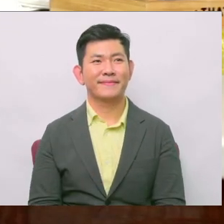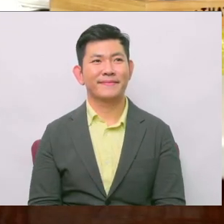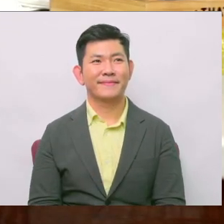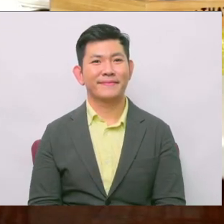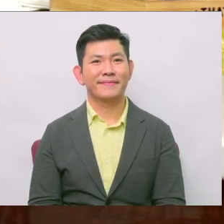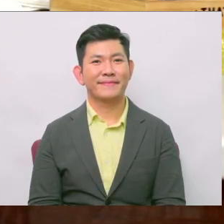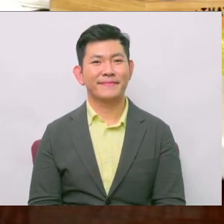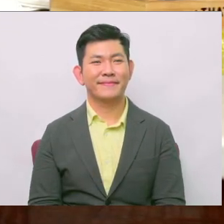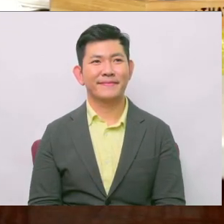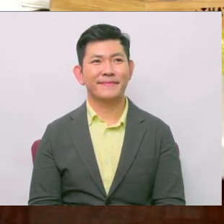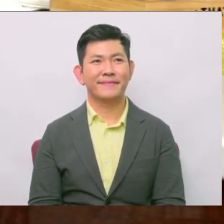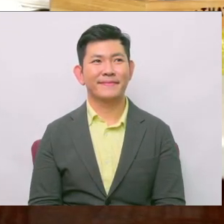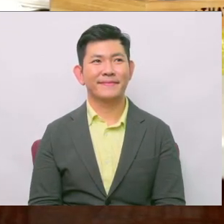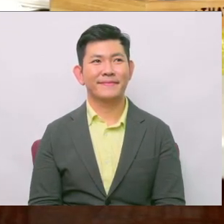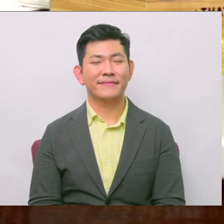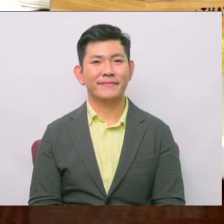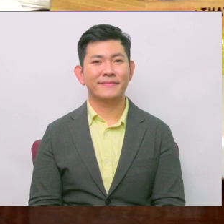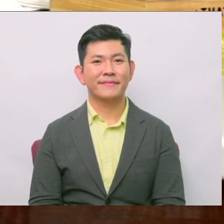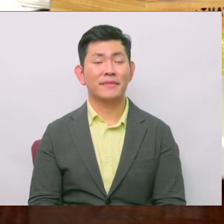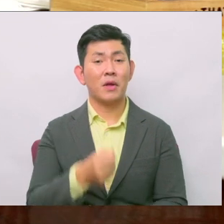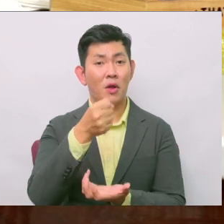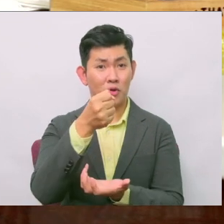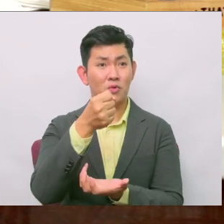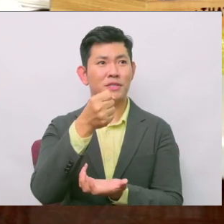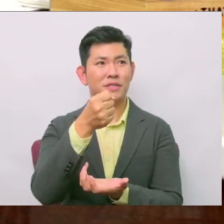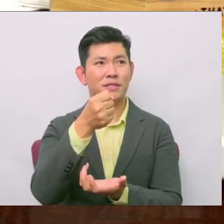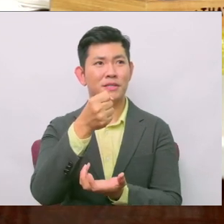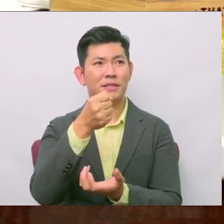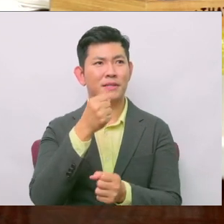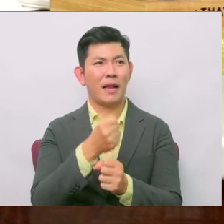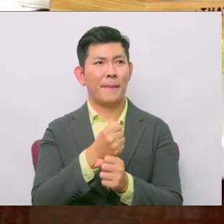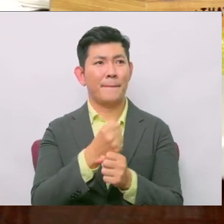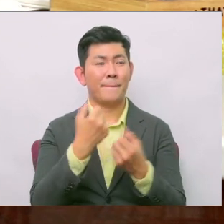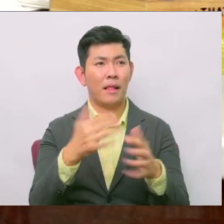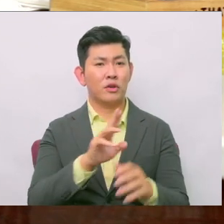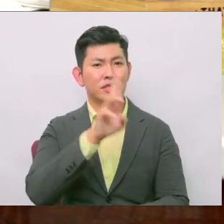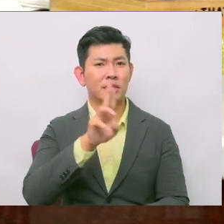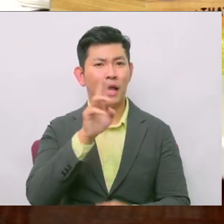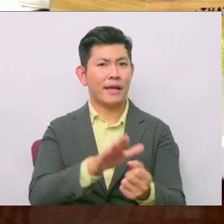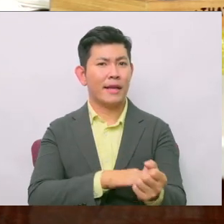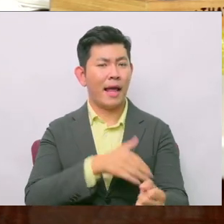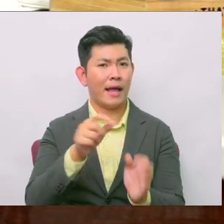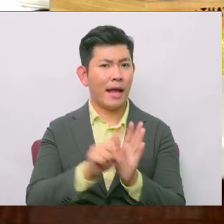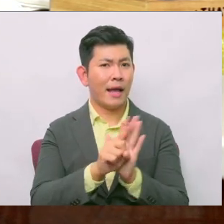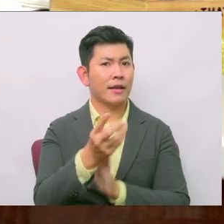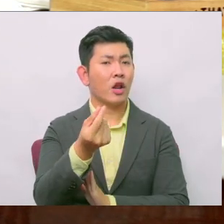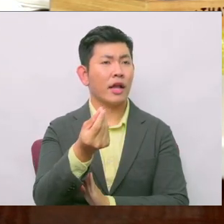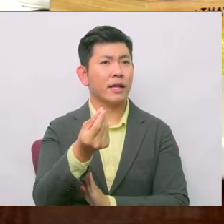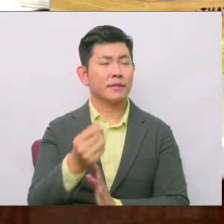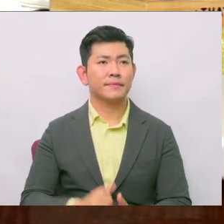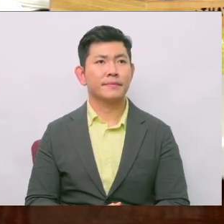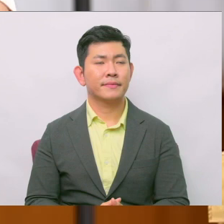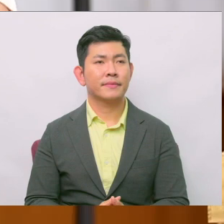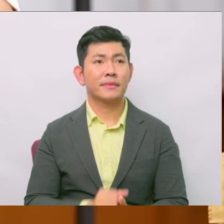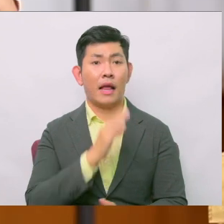คะ เนาะนะคะจะได้1ลูก เฮ้ลูกหนึ่งเนี่ยเราทำต่อครั้งเนี่ยเราสามารถใช้ได้นานไหมคะแม่ ก็ใช้ถ้าเราเก็บรักษา